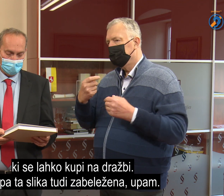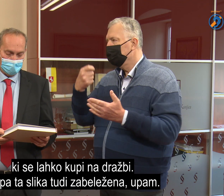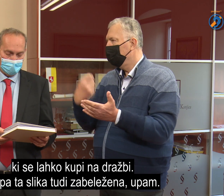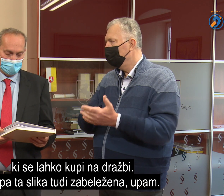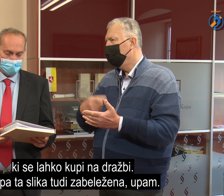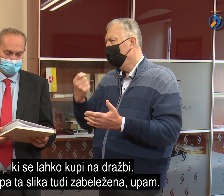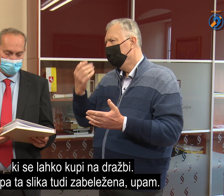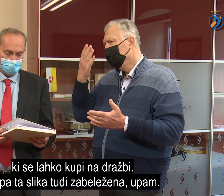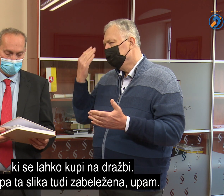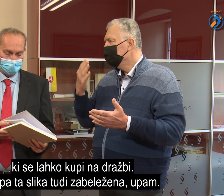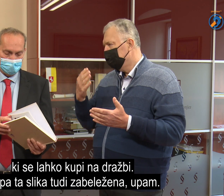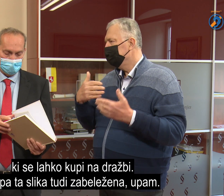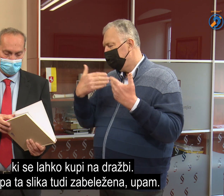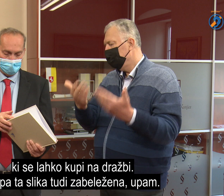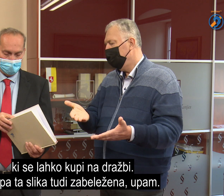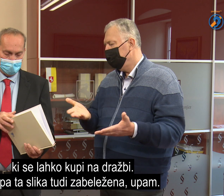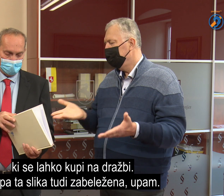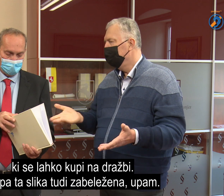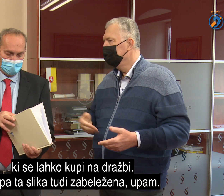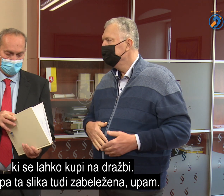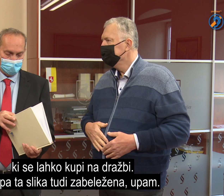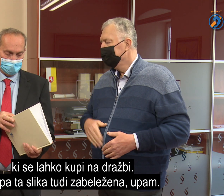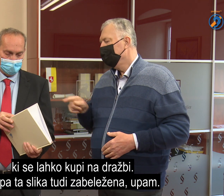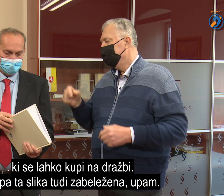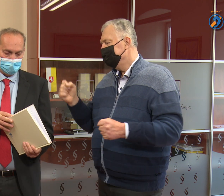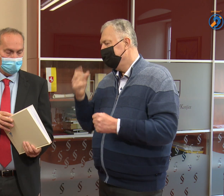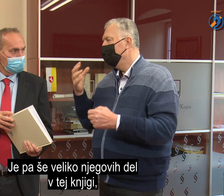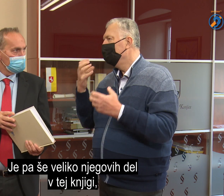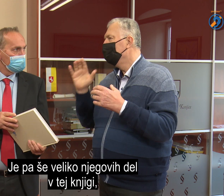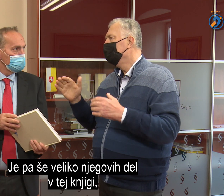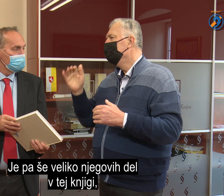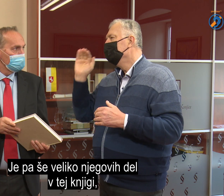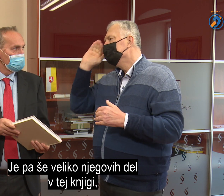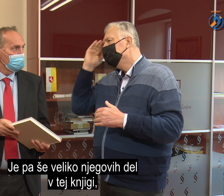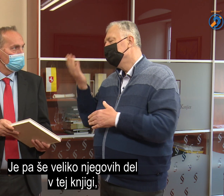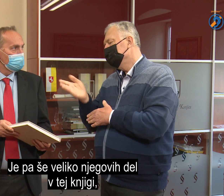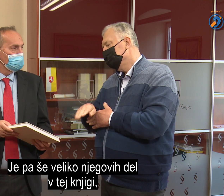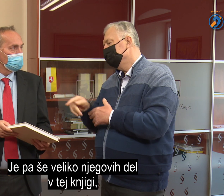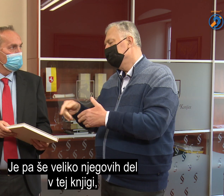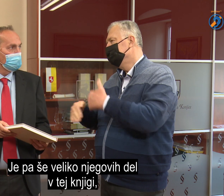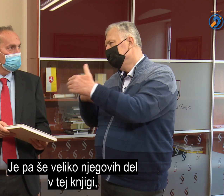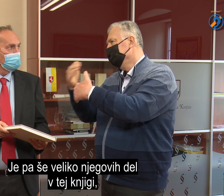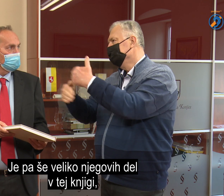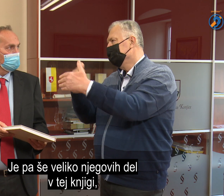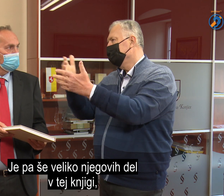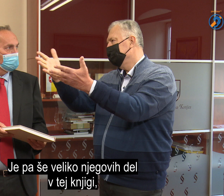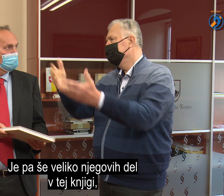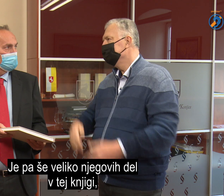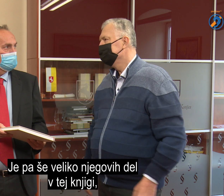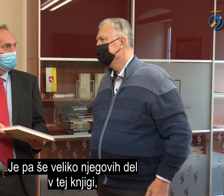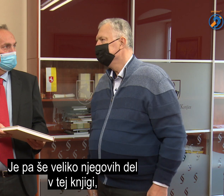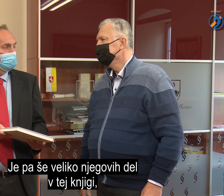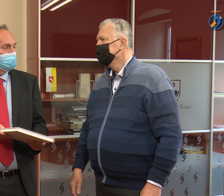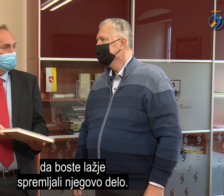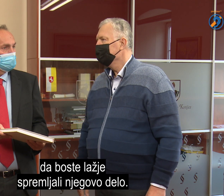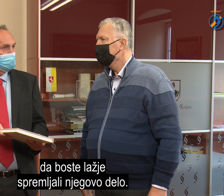tudi ta slika noter nekje zabeležena, jaz upam, da je pa še veliko njegovih del prisotnih v tej